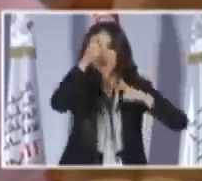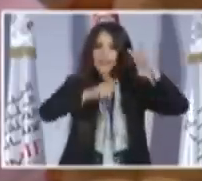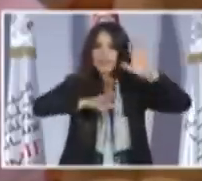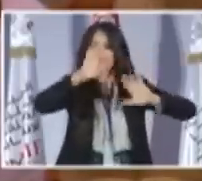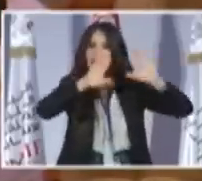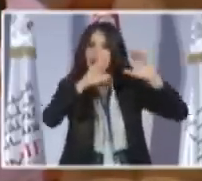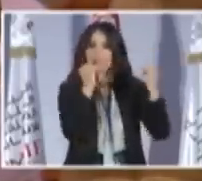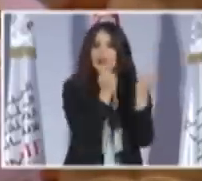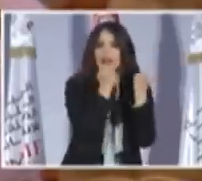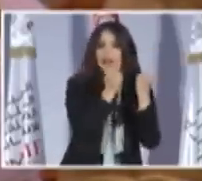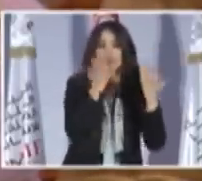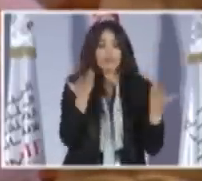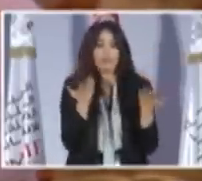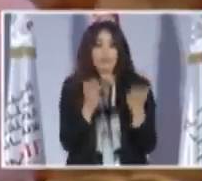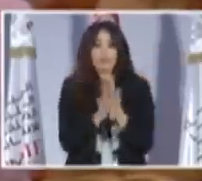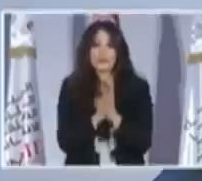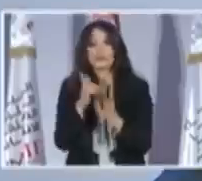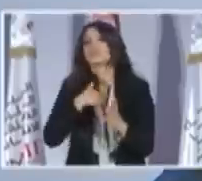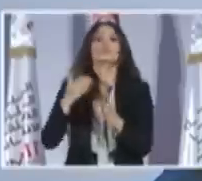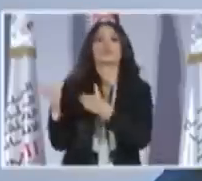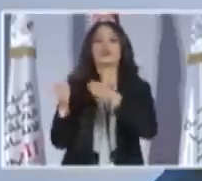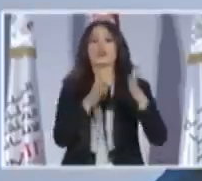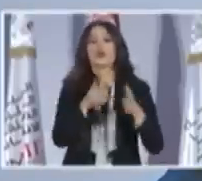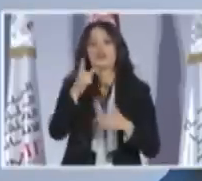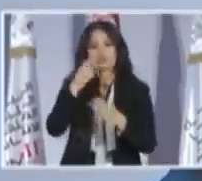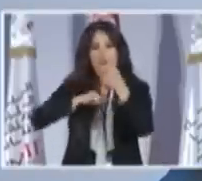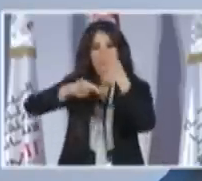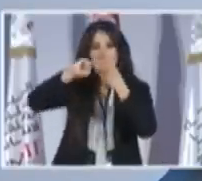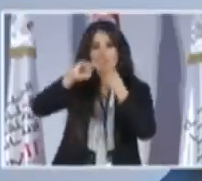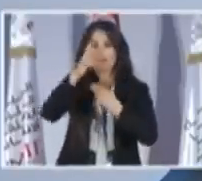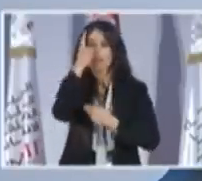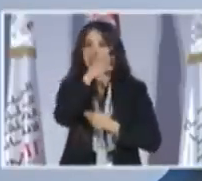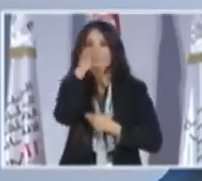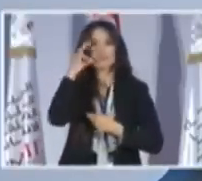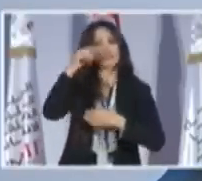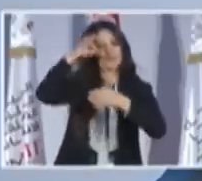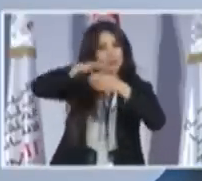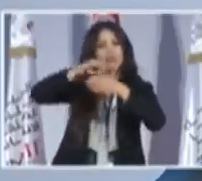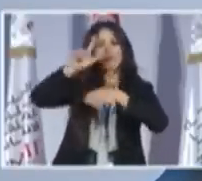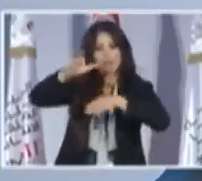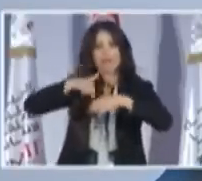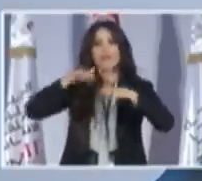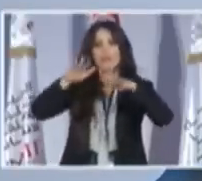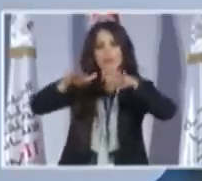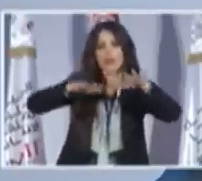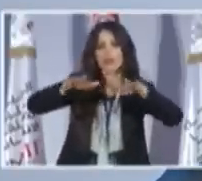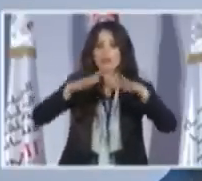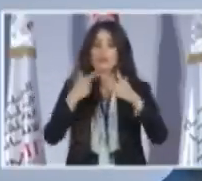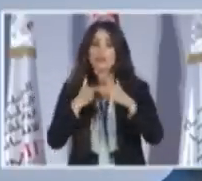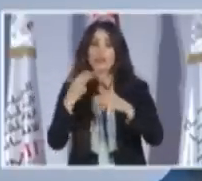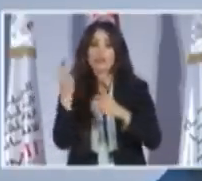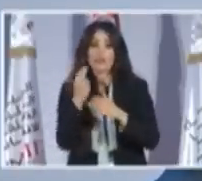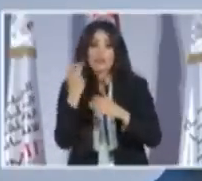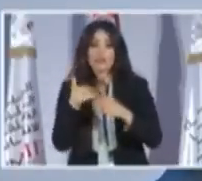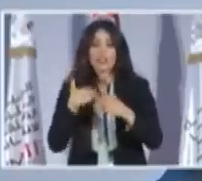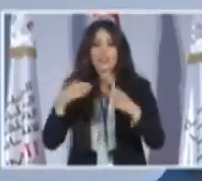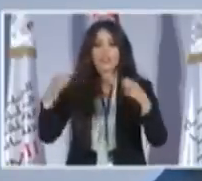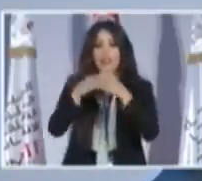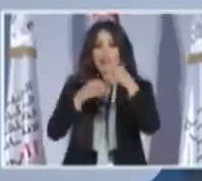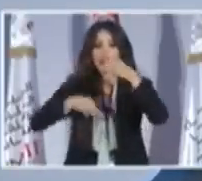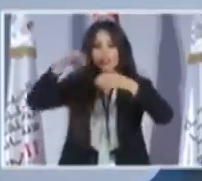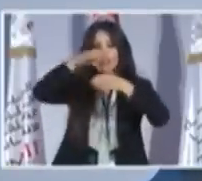الانتخابيه الانتخابيه هناك اجراءات اجراءات تحدث عن الهيئه خلالها الانتخابي